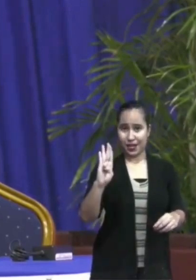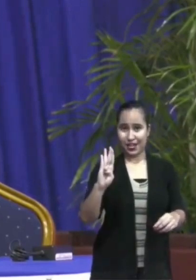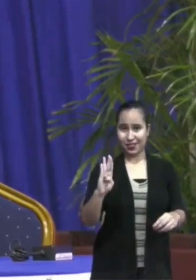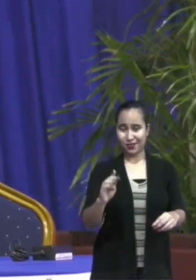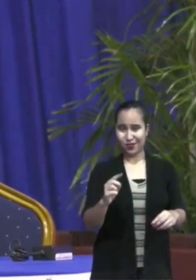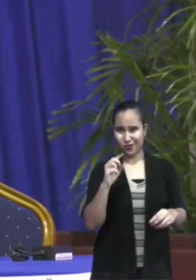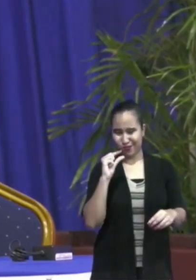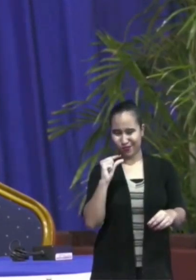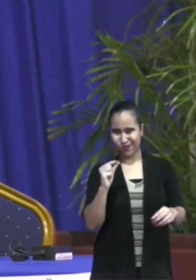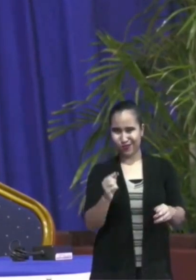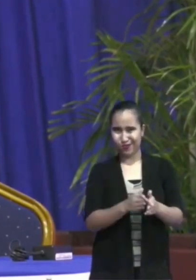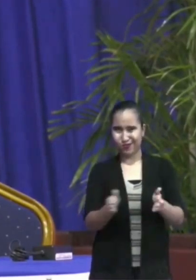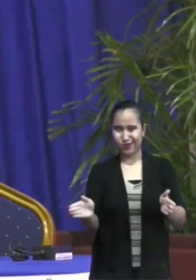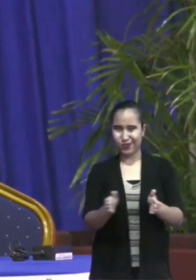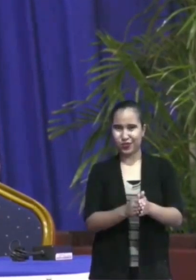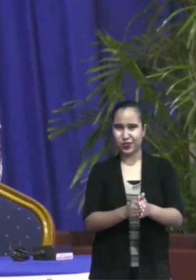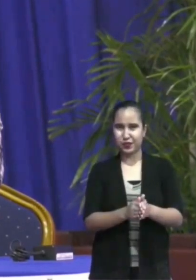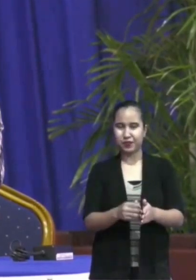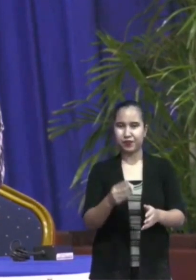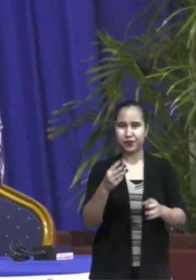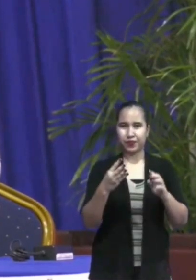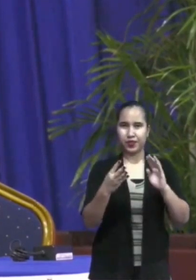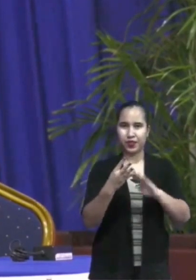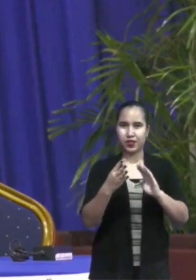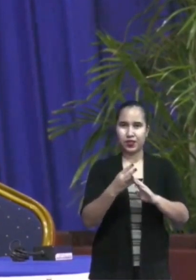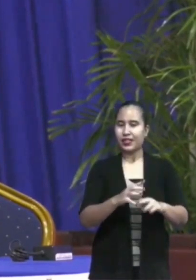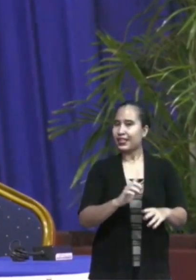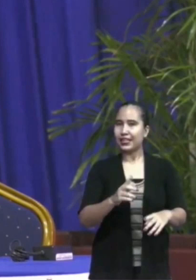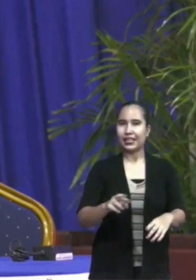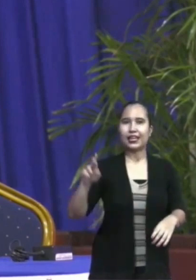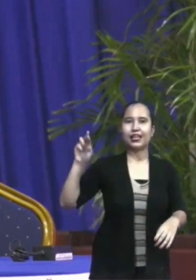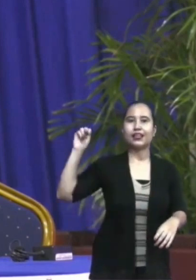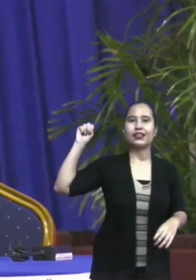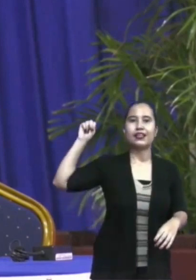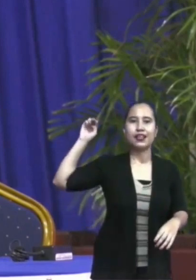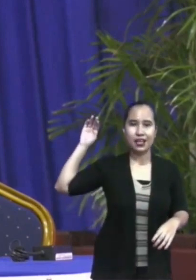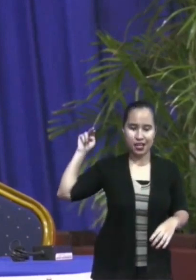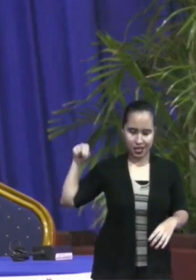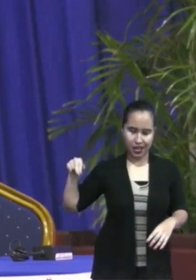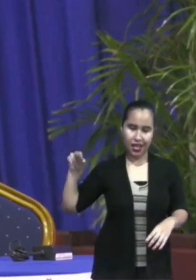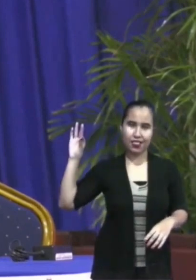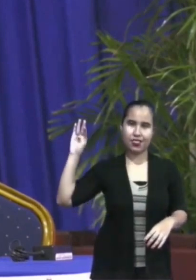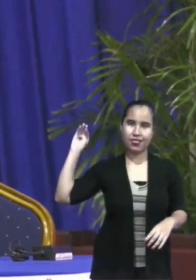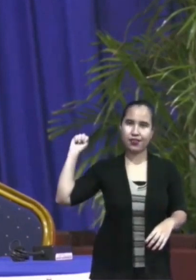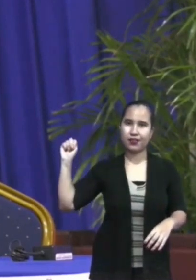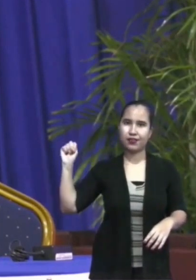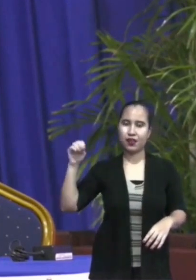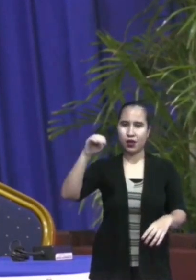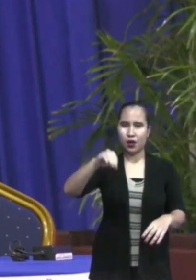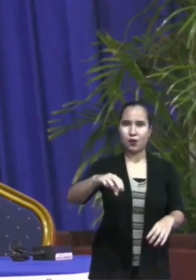periode. Er is een voorstel om renteloze leningen aan te bieden aan ondernemers.